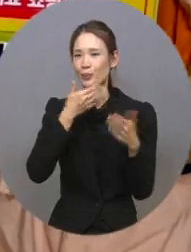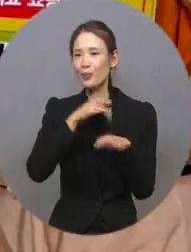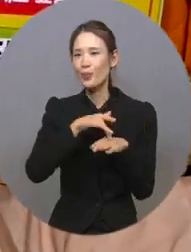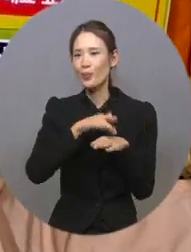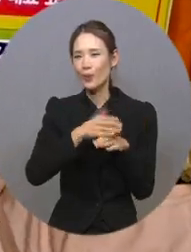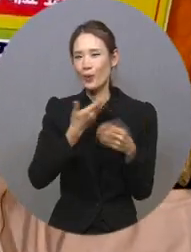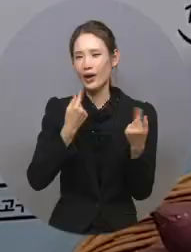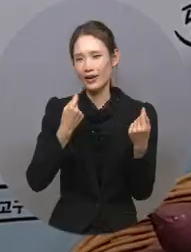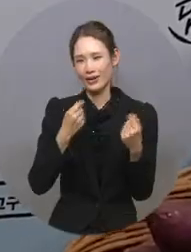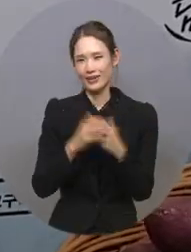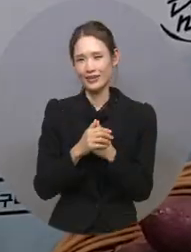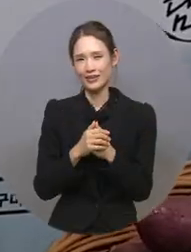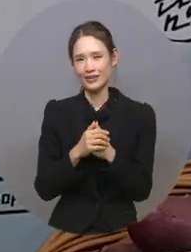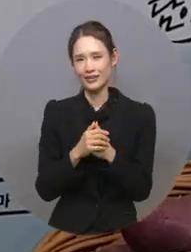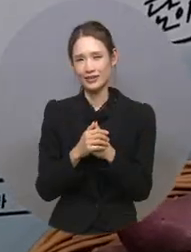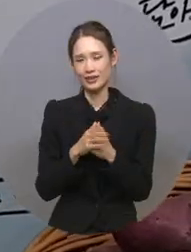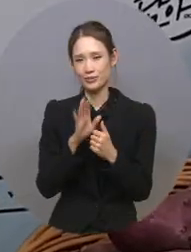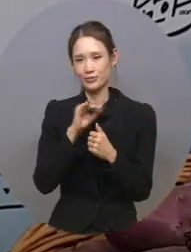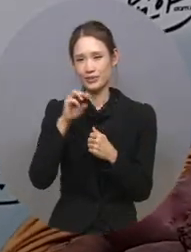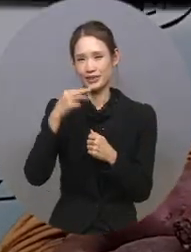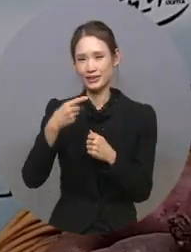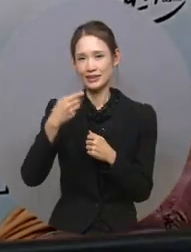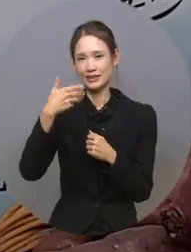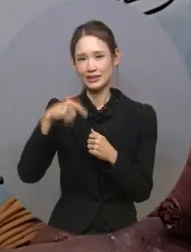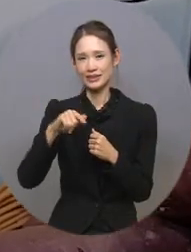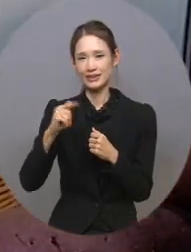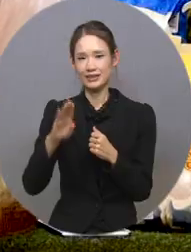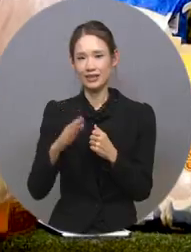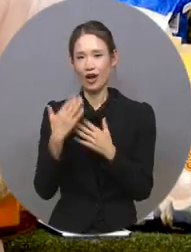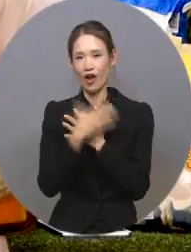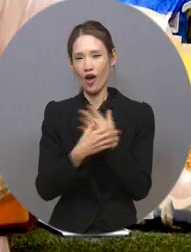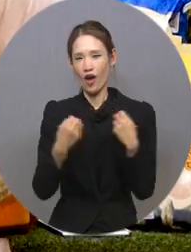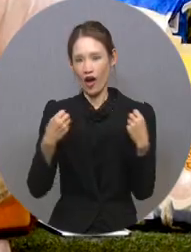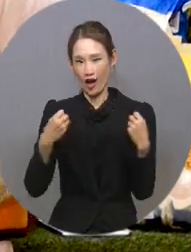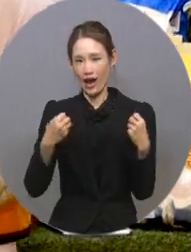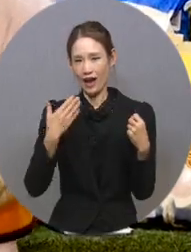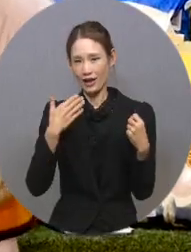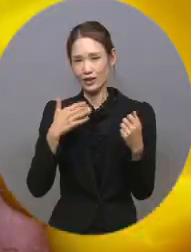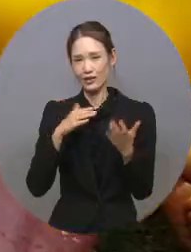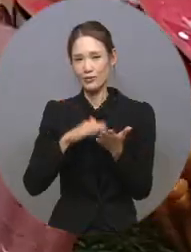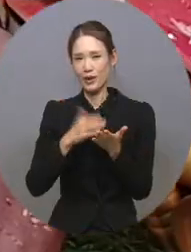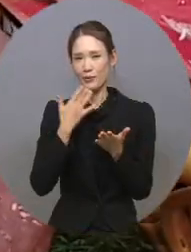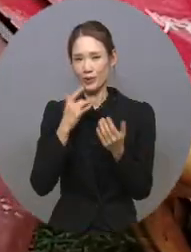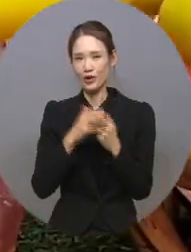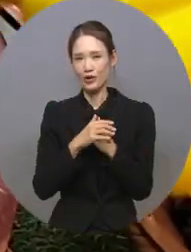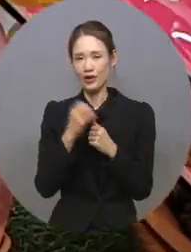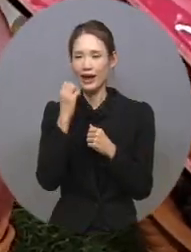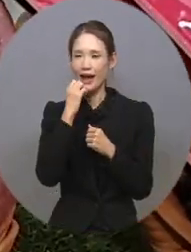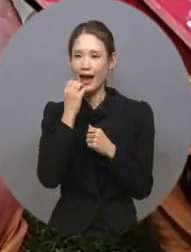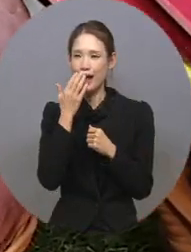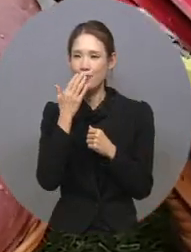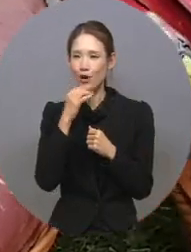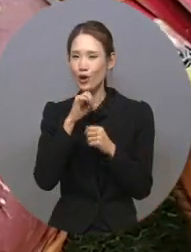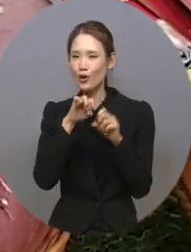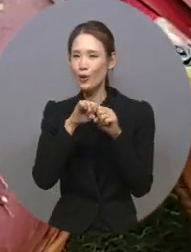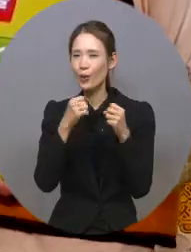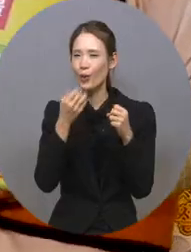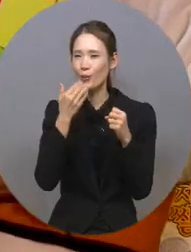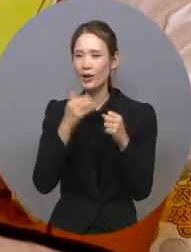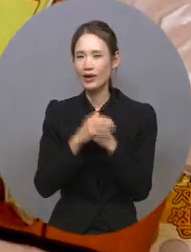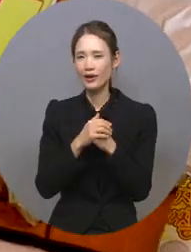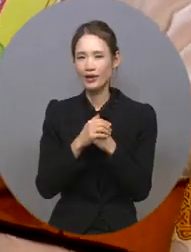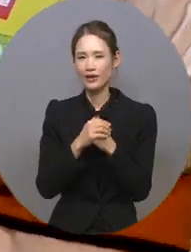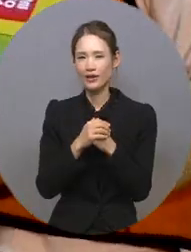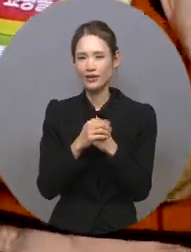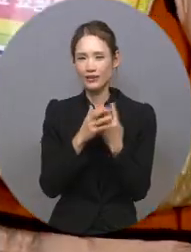살아. 그렇죠. 그리고 비트집 건강 없이 못 살아요. 밥만 아하. 먹고 살아요? 뭐 가식도 먹어야지. 아하. 고구마. 요거 삼삼오